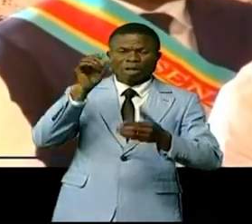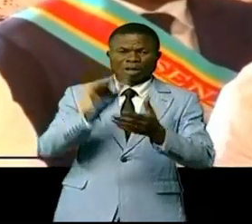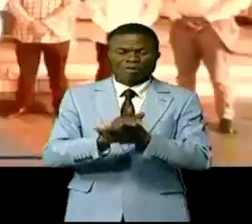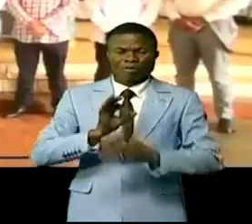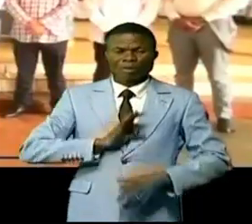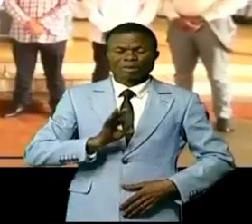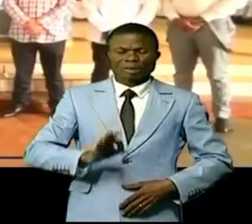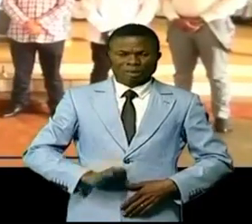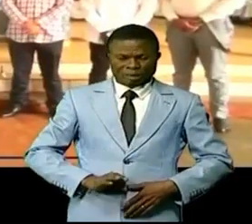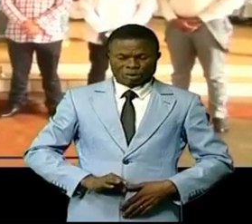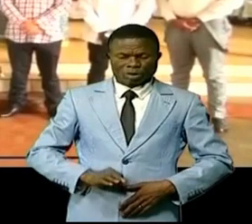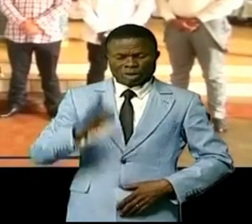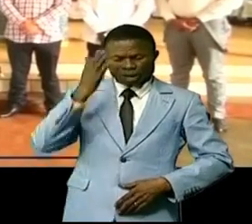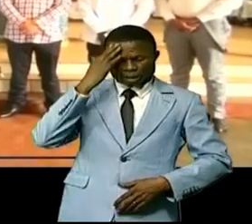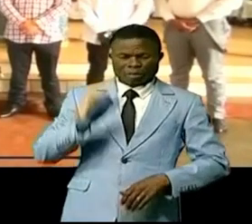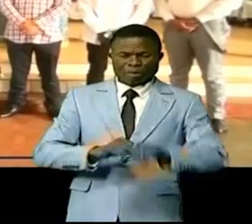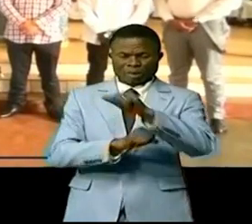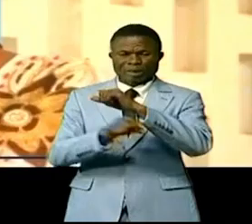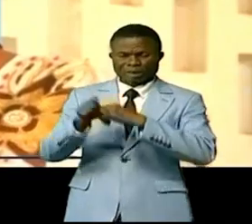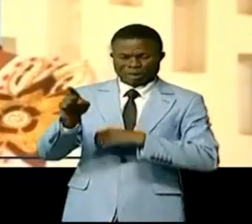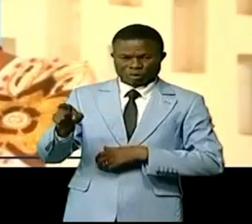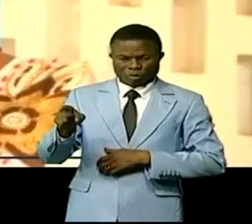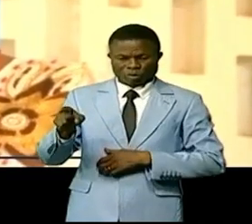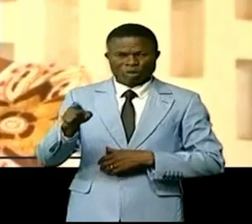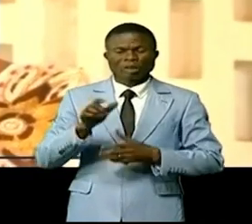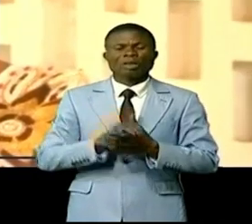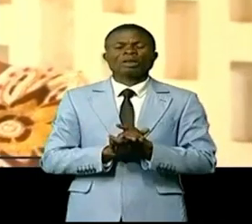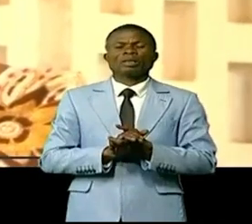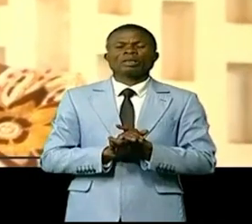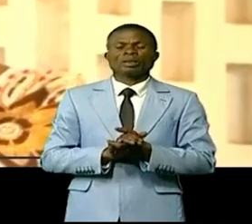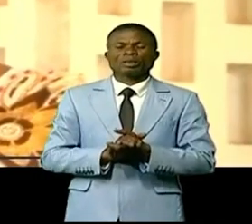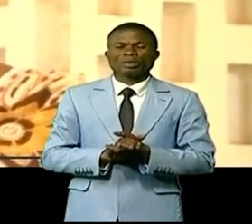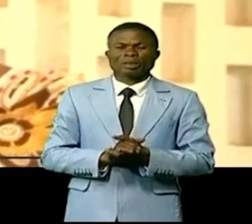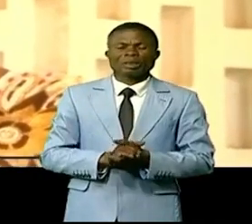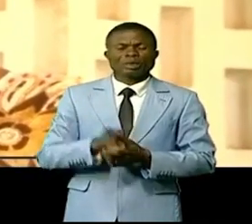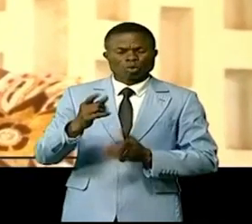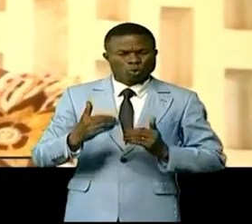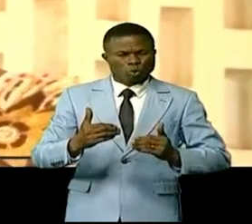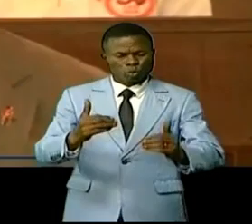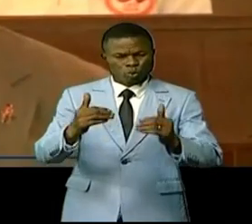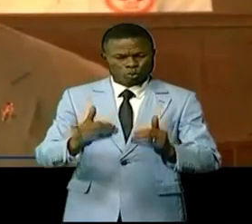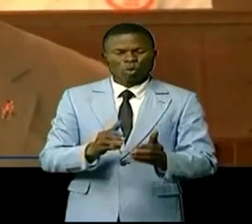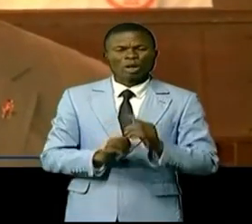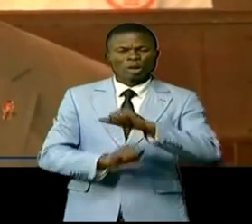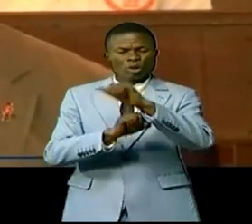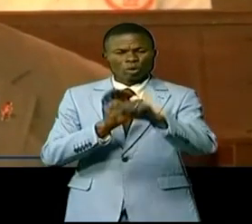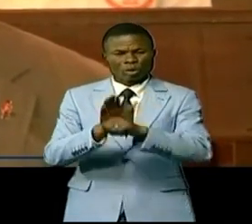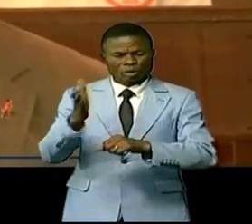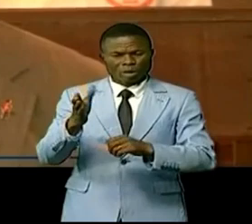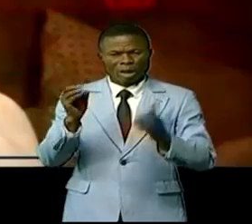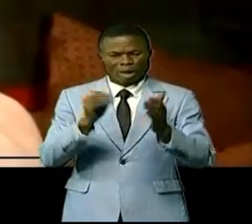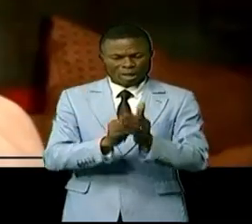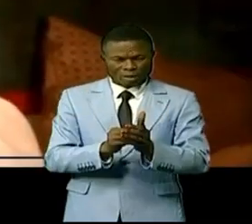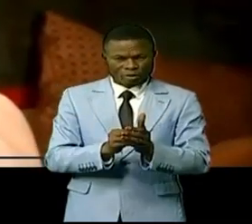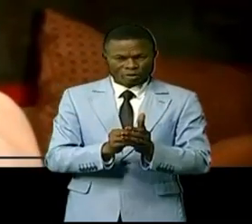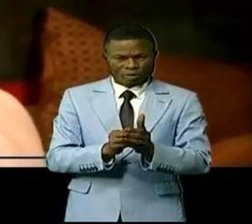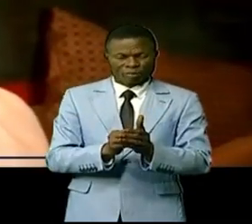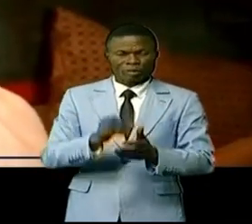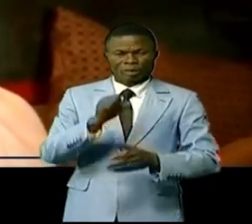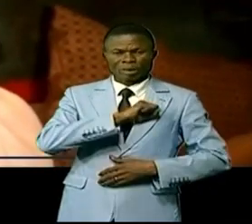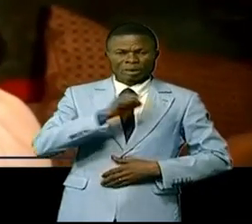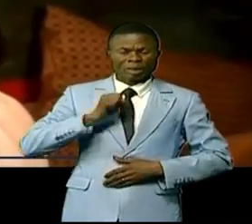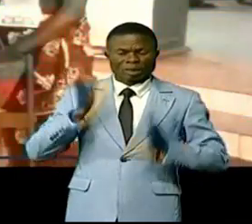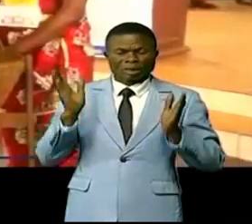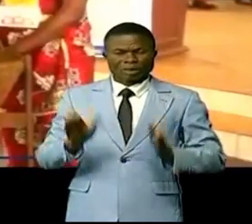la République démocratique du Congo, Madame Denise Nyakeru Tshisekedi, qui ne cesse de l'assister. Rappelons cependant que le dessinateur